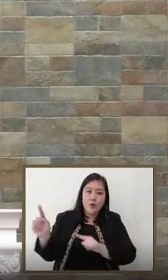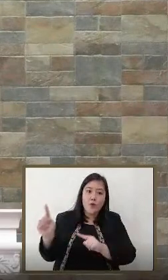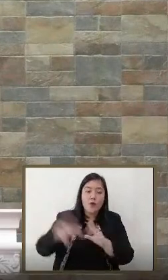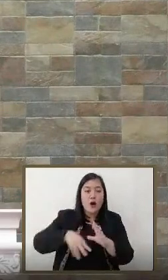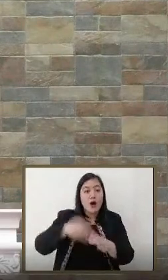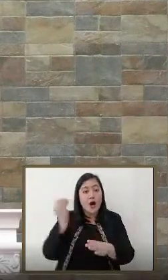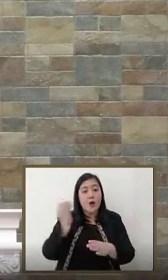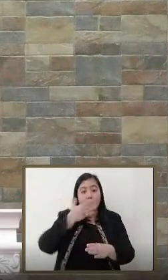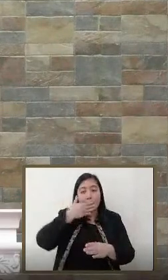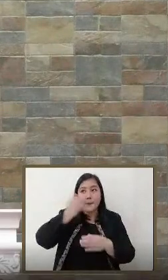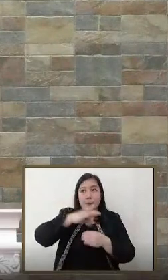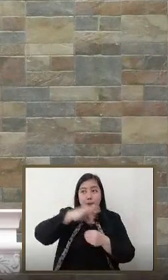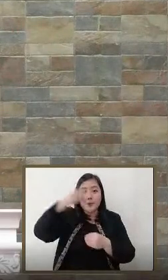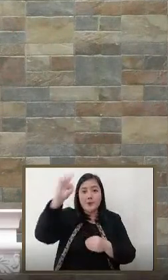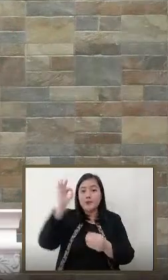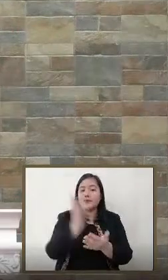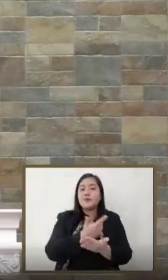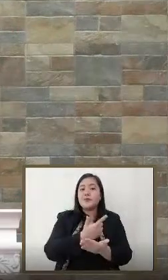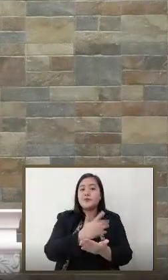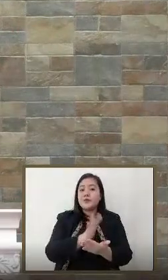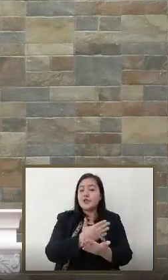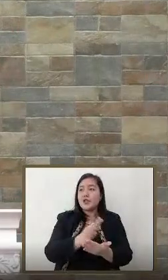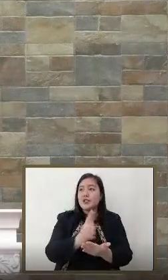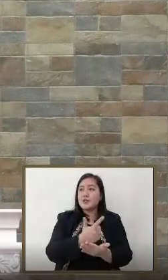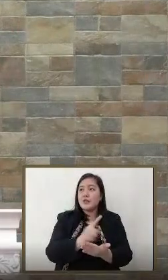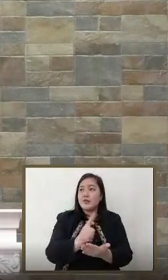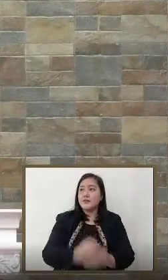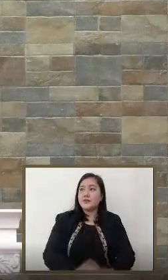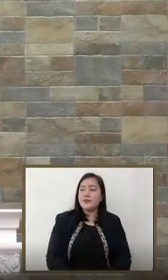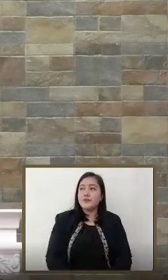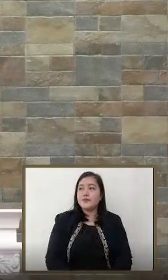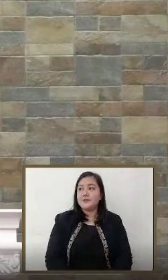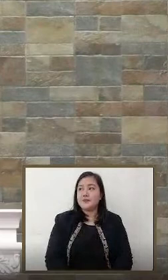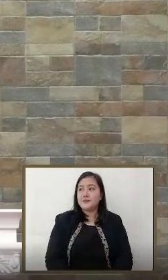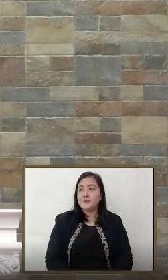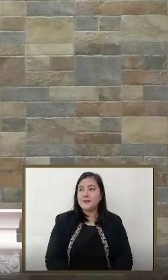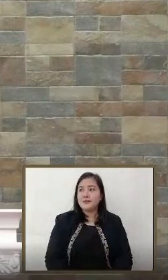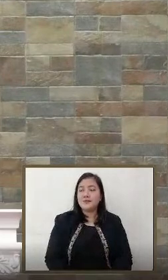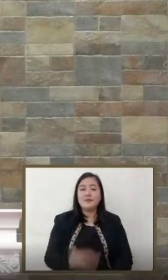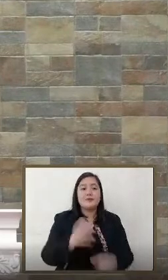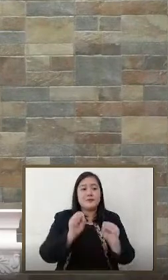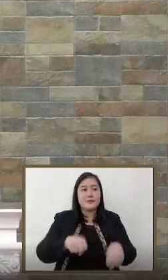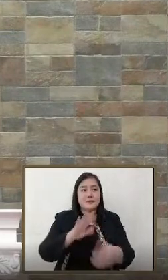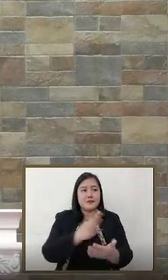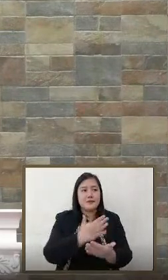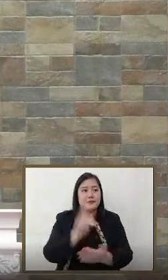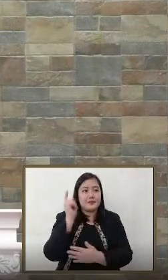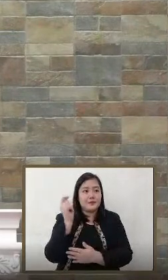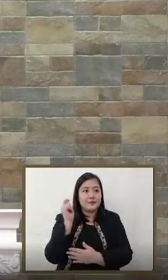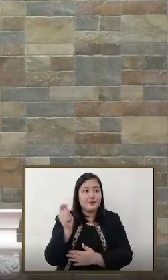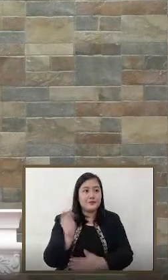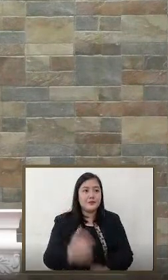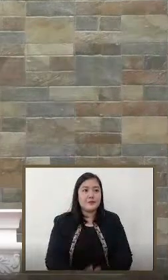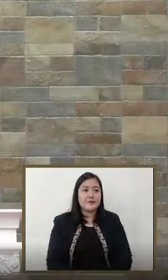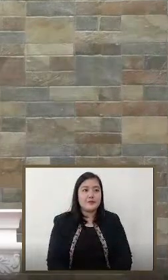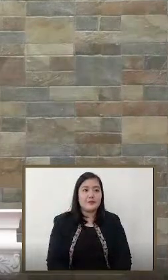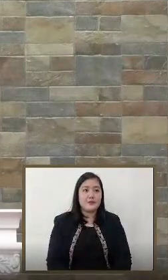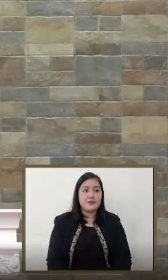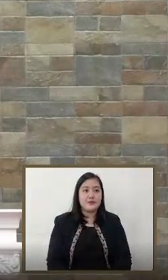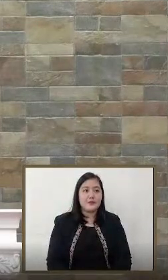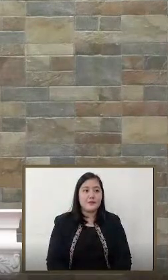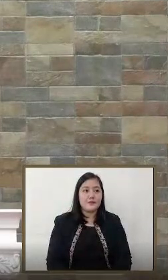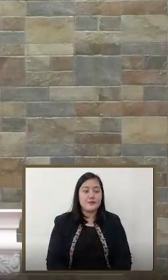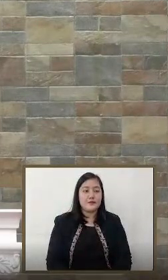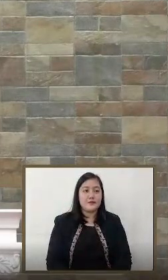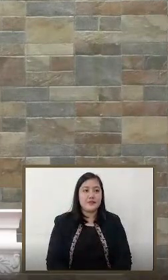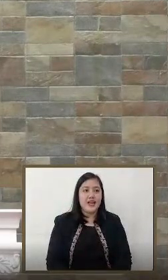lamang kayo naka-join doon sa area saturation, I believe you can share your testimony and will be a great blessing to us. Alright? Para